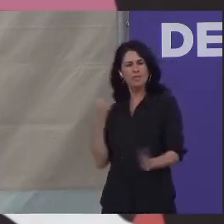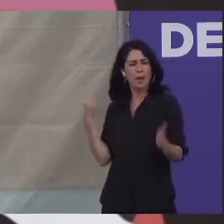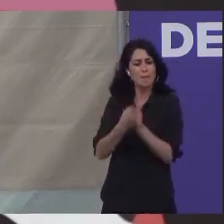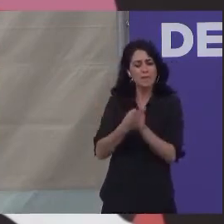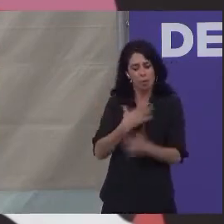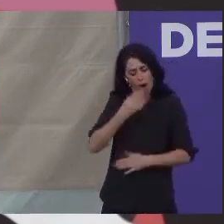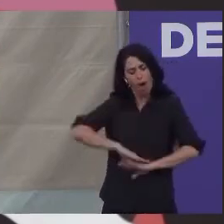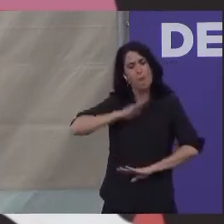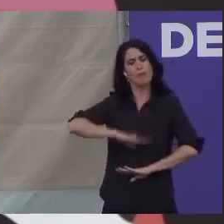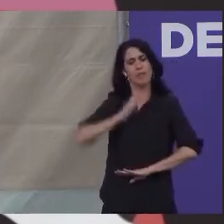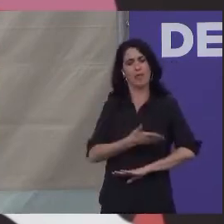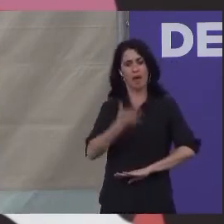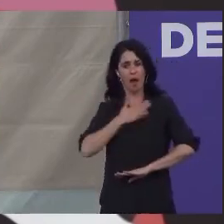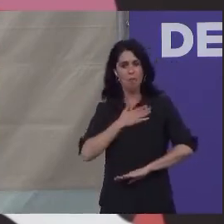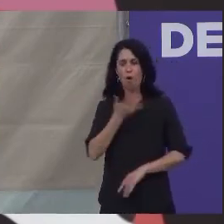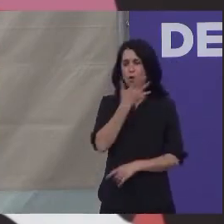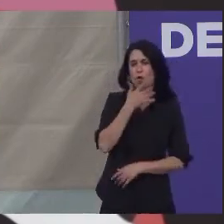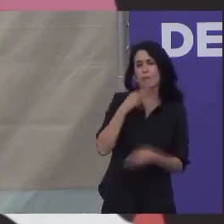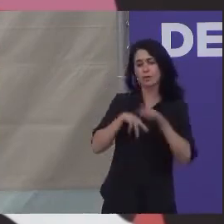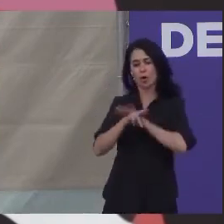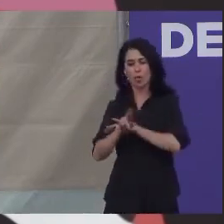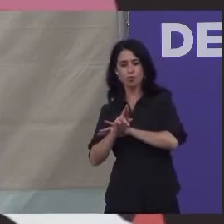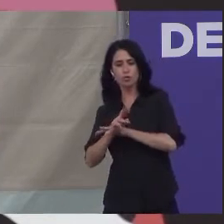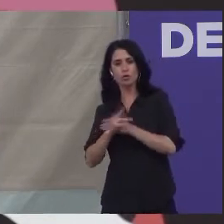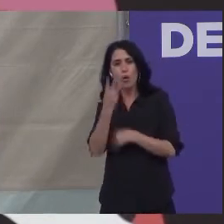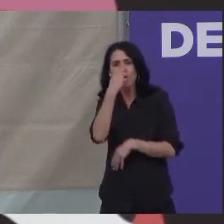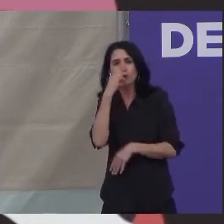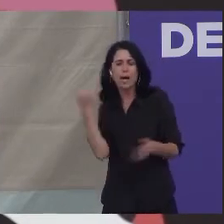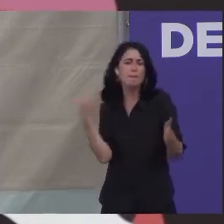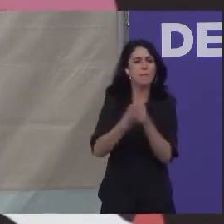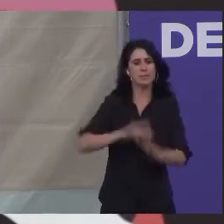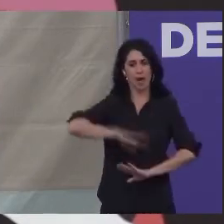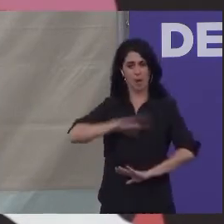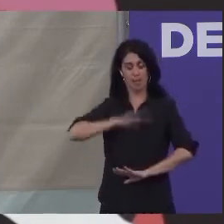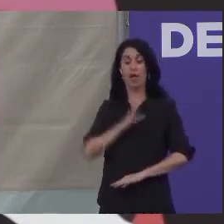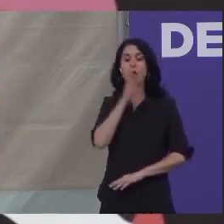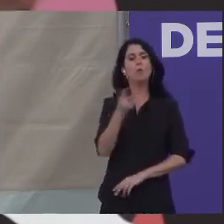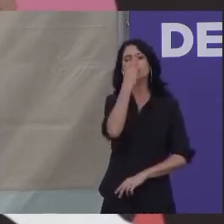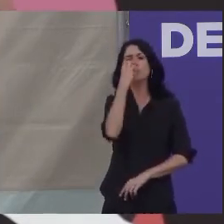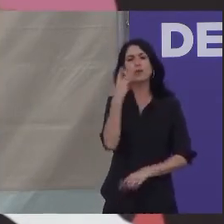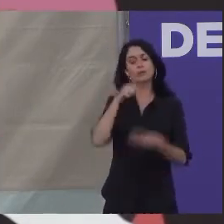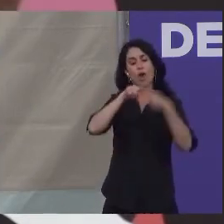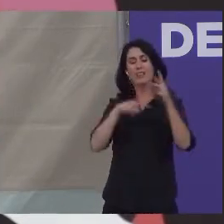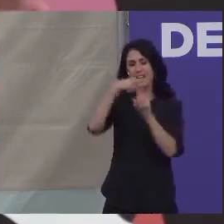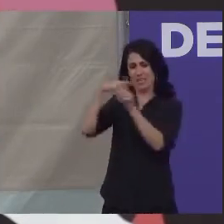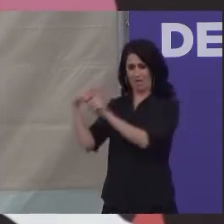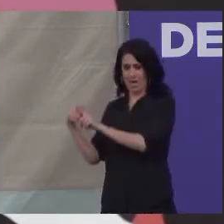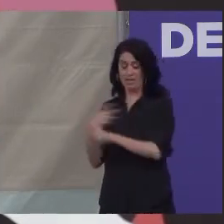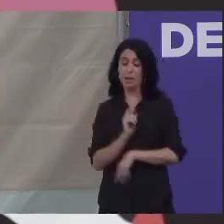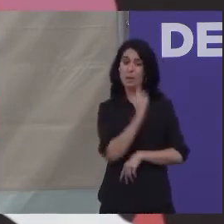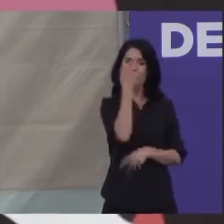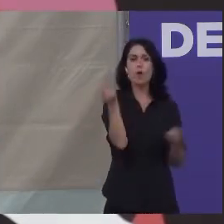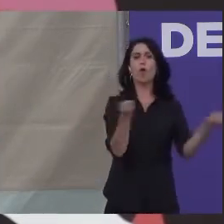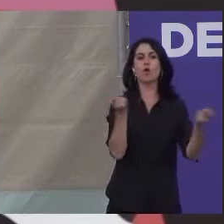experiències, recursos i coneixements. Per això proposem una estructura de vertebració en tres nivells. Un primer nivell de coordinadores